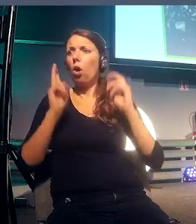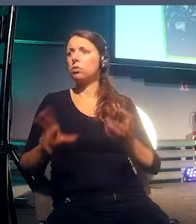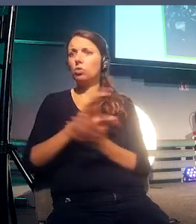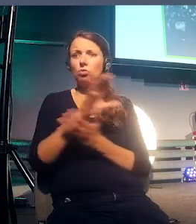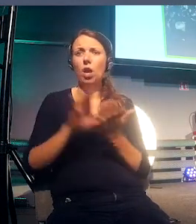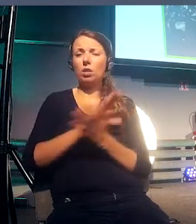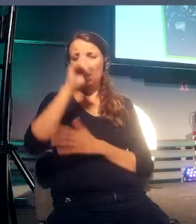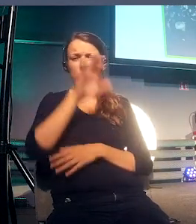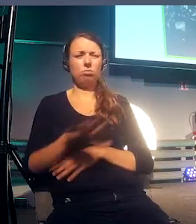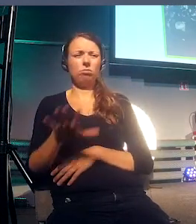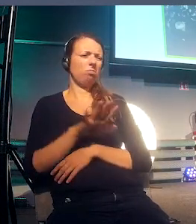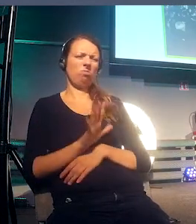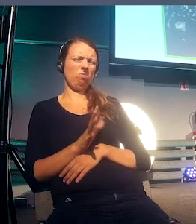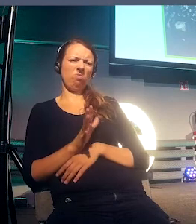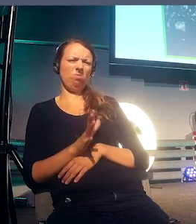wersji projektu